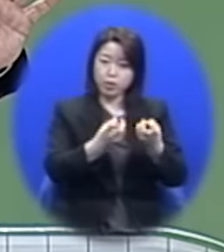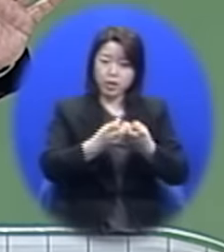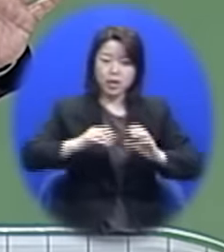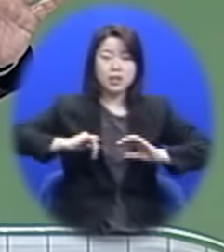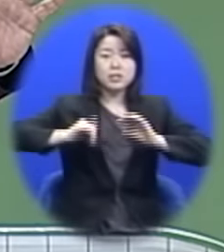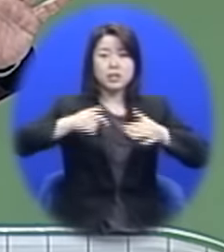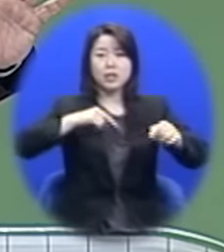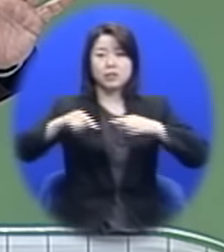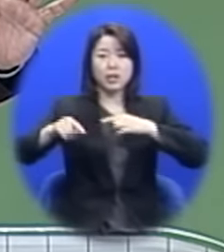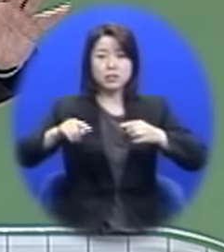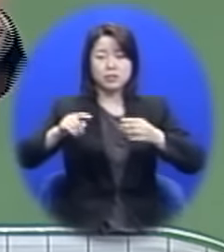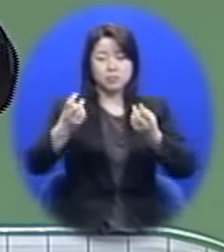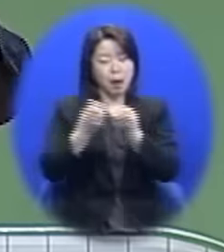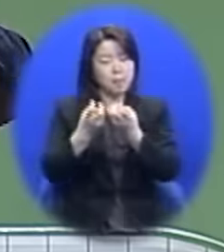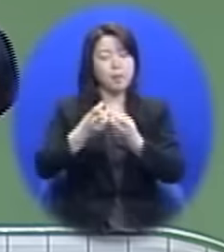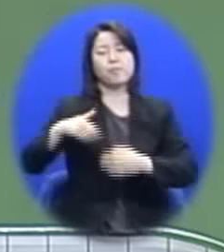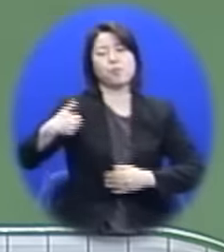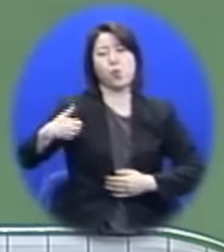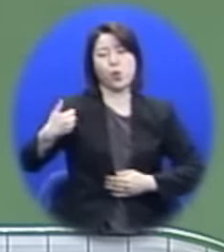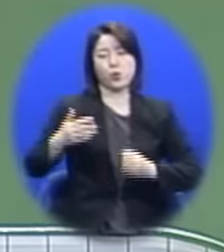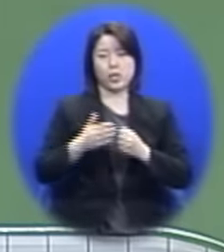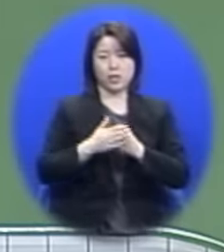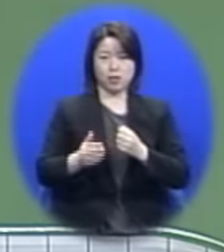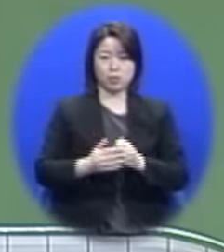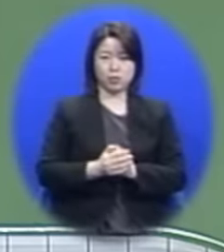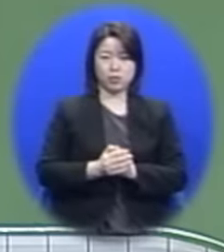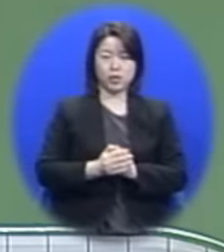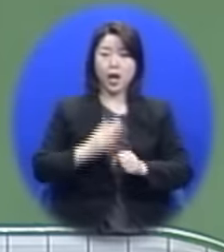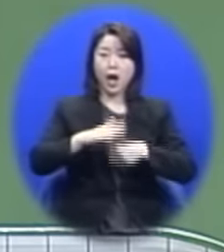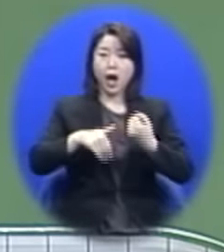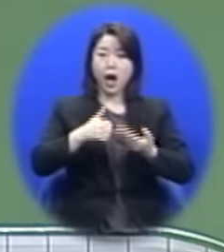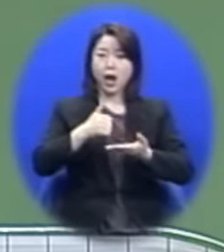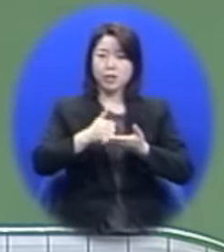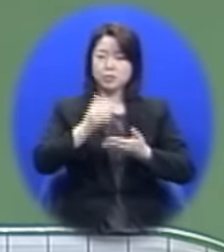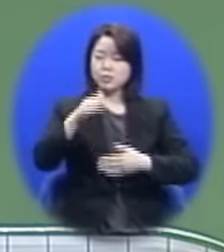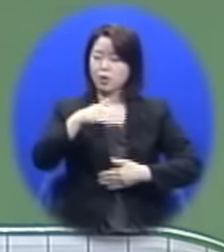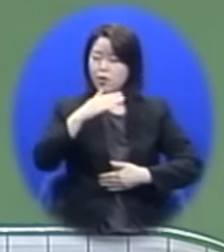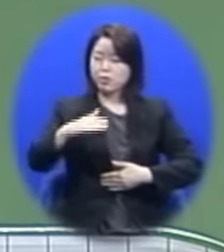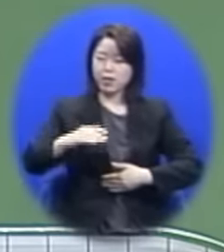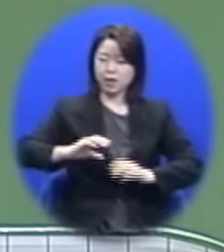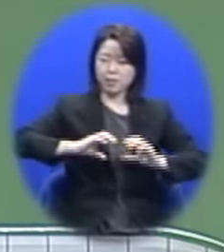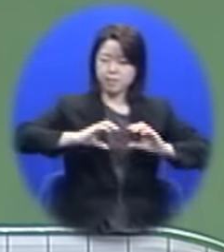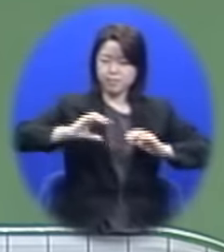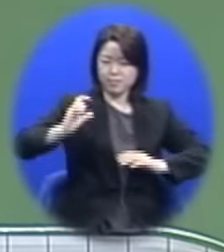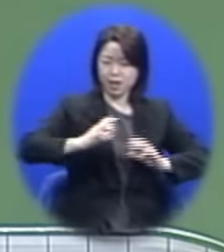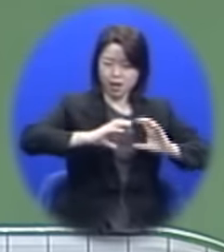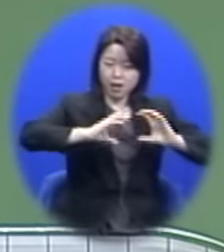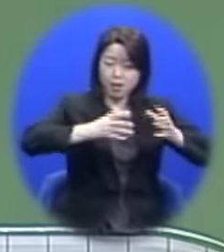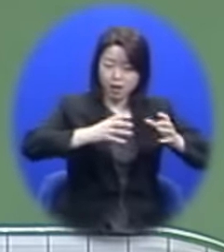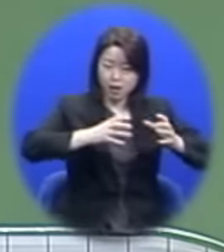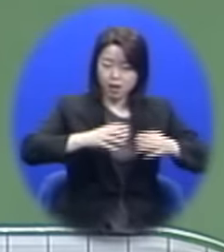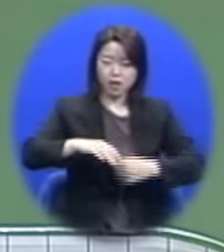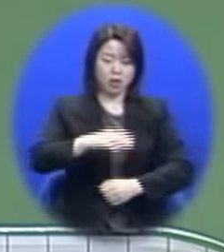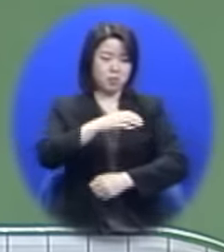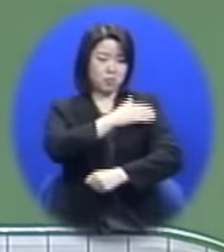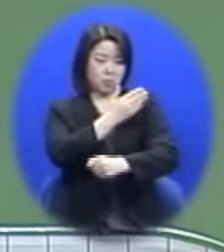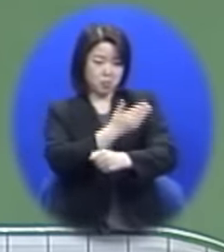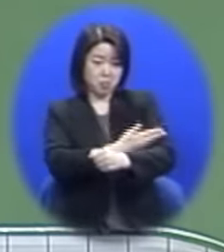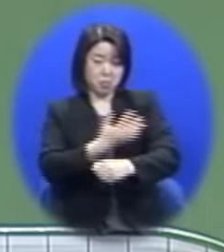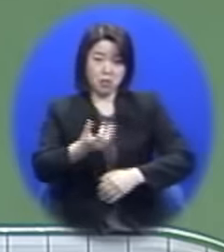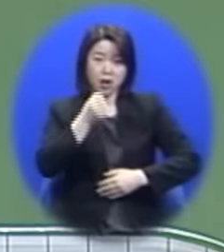때문에 그렇습니다. 하나님은 절대로 강대국이나 권력 가진 사람이나 돈 있는